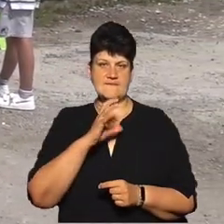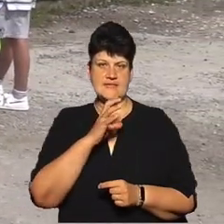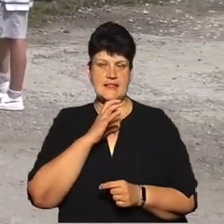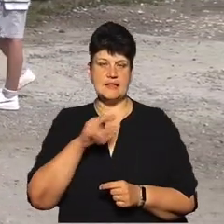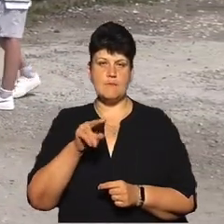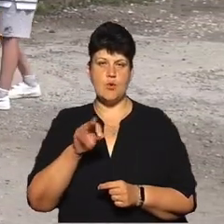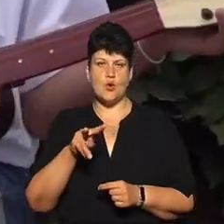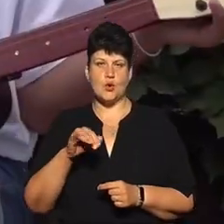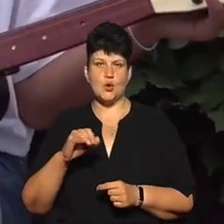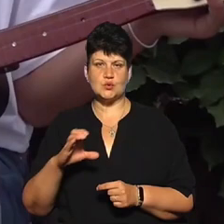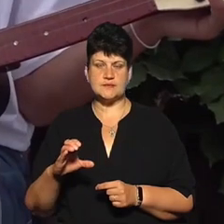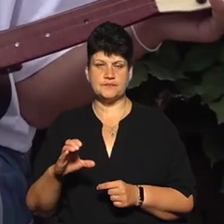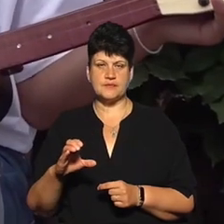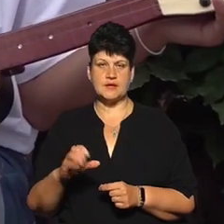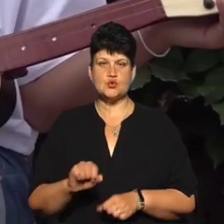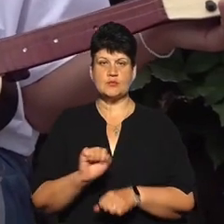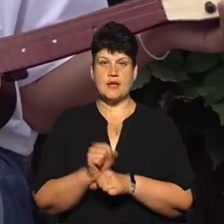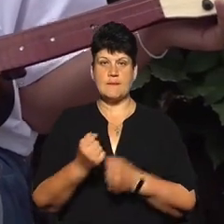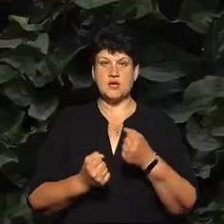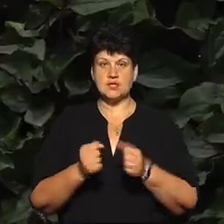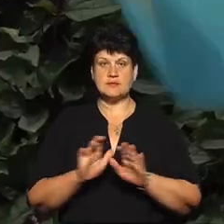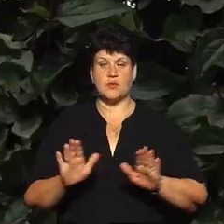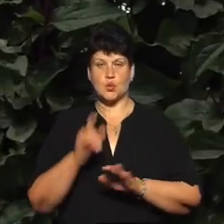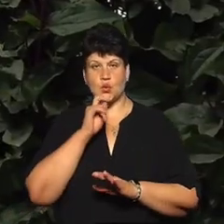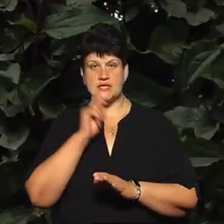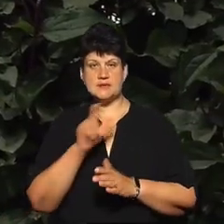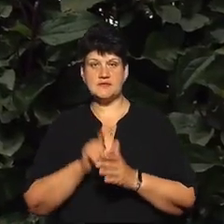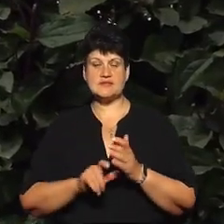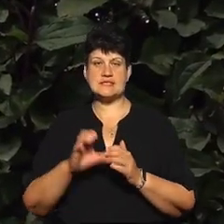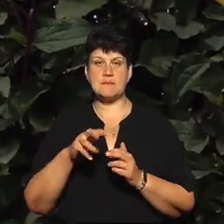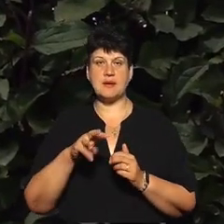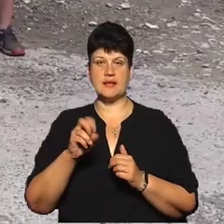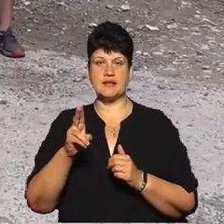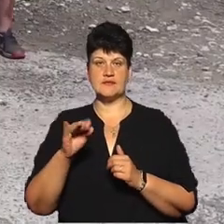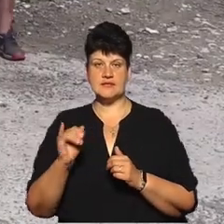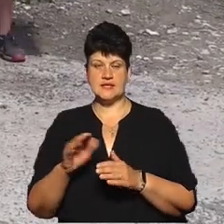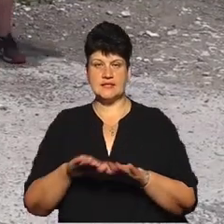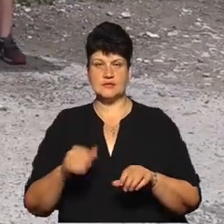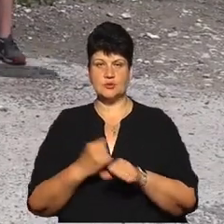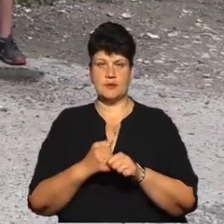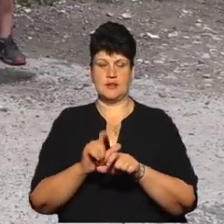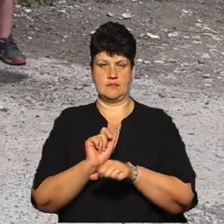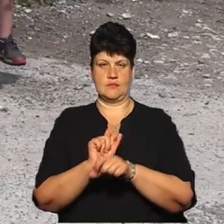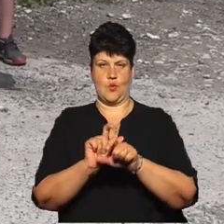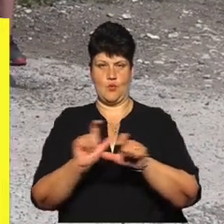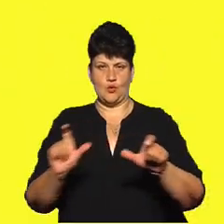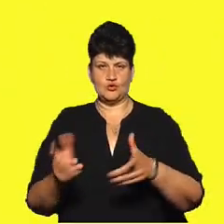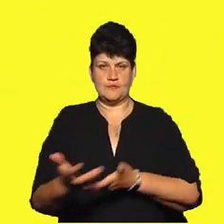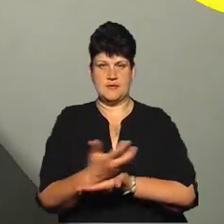Зупиняють машини і співають українські пісні. У Смиківцях діти облаштували блокпост, щоб зібрати гроші для бійців.